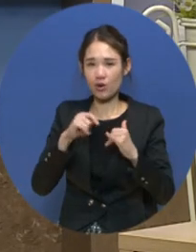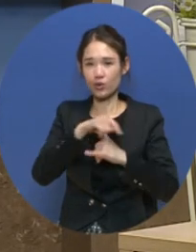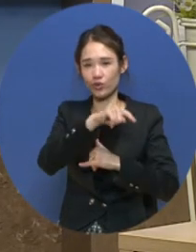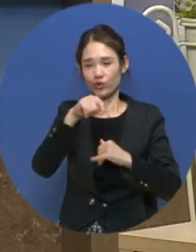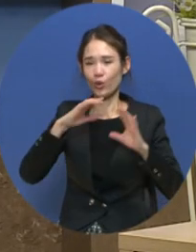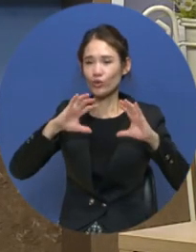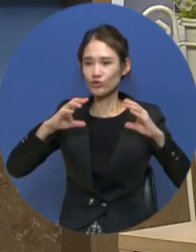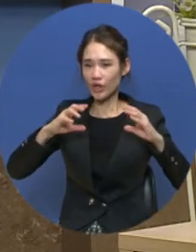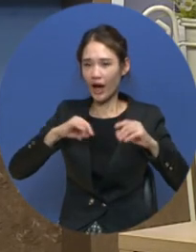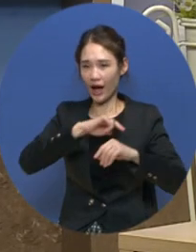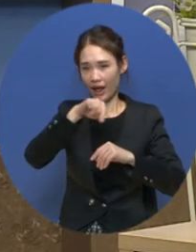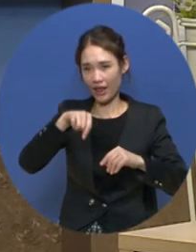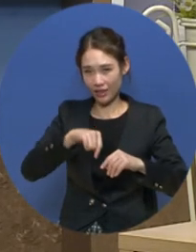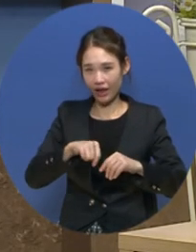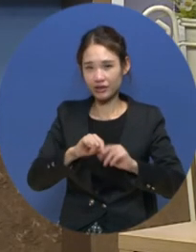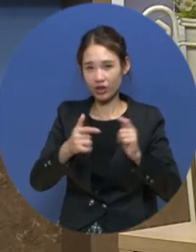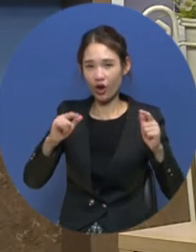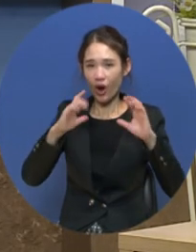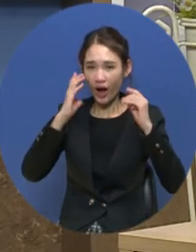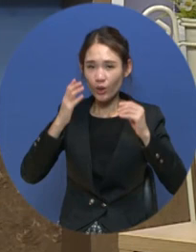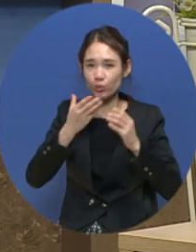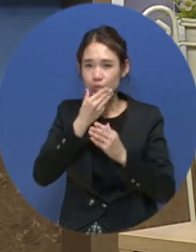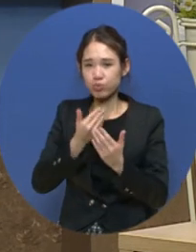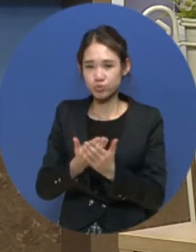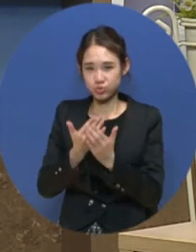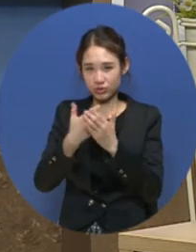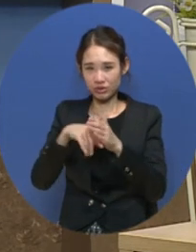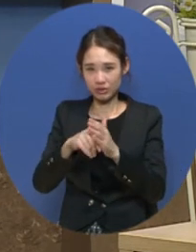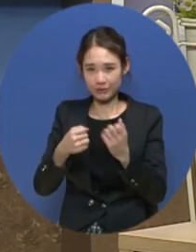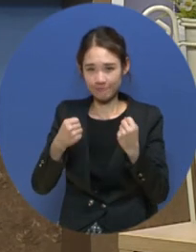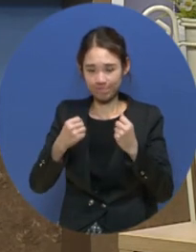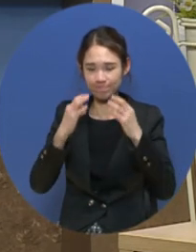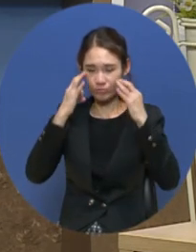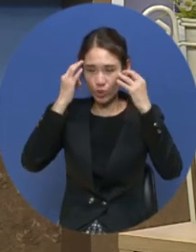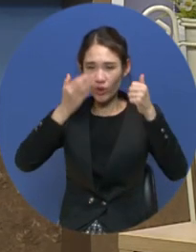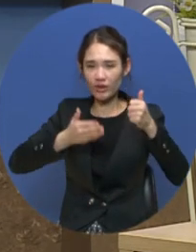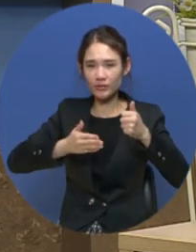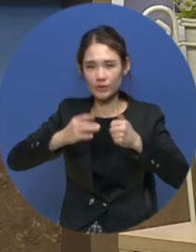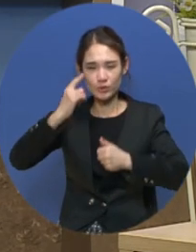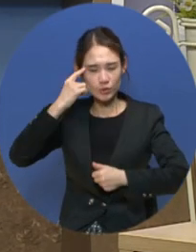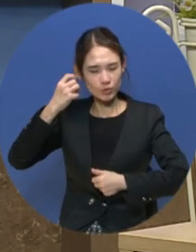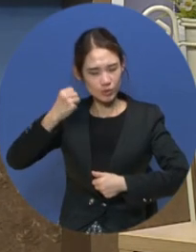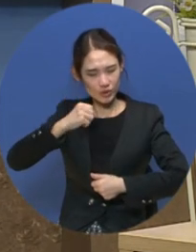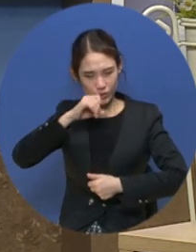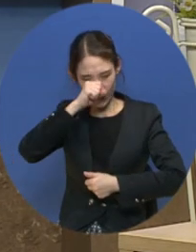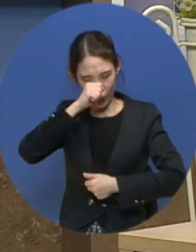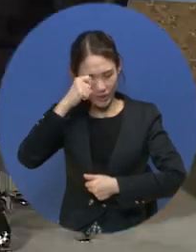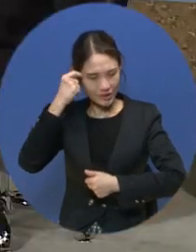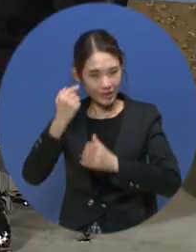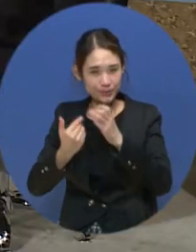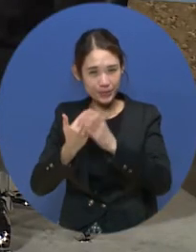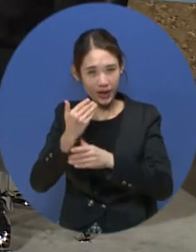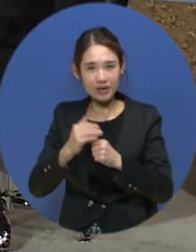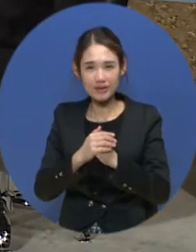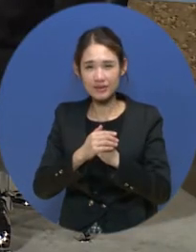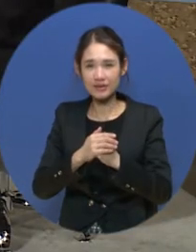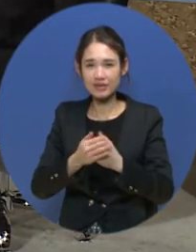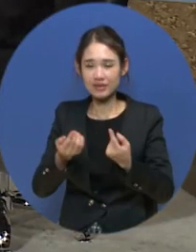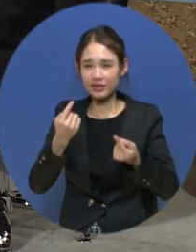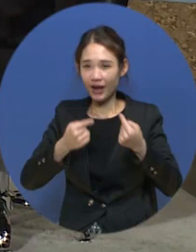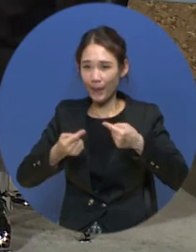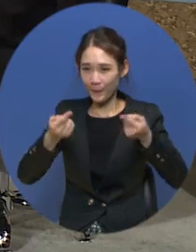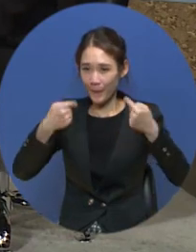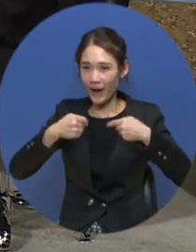또 국가에서 네. 이런 아동 복지를 위해서 또 많이 힘써주시면 좋겠다는 그런 생각이 들었습니다. 네, 네 오늘